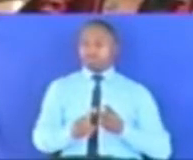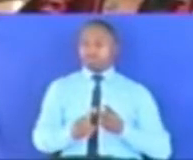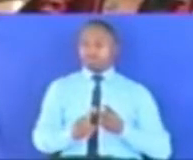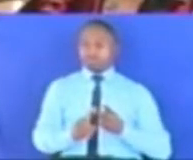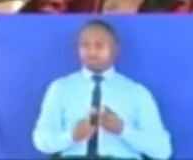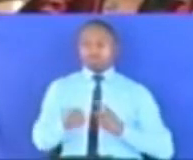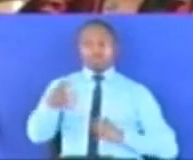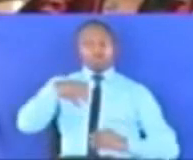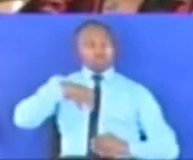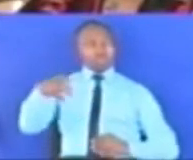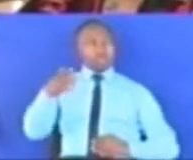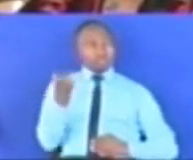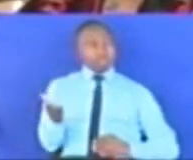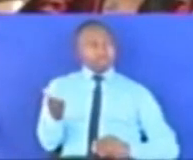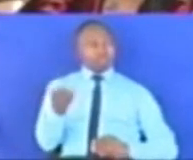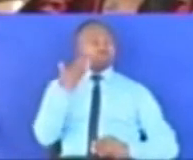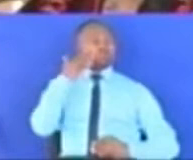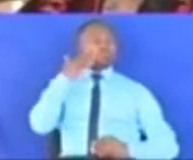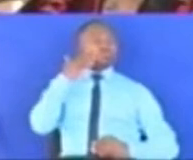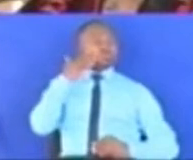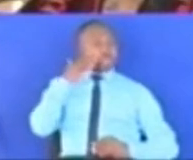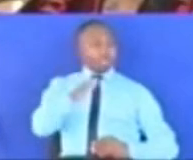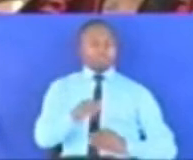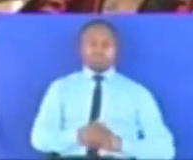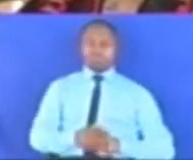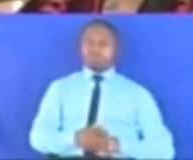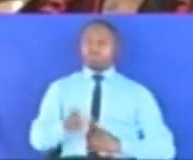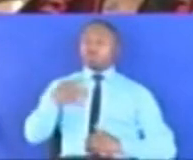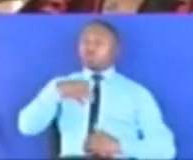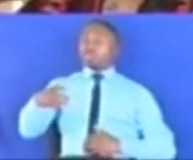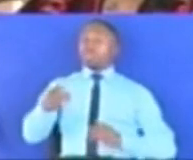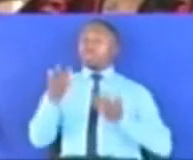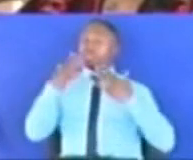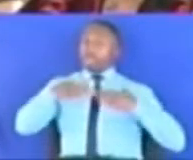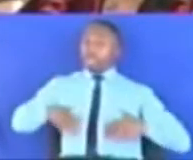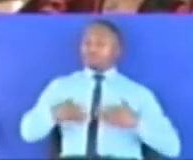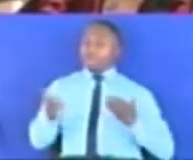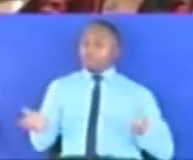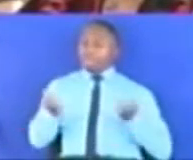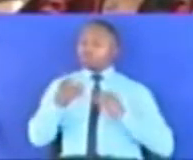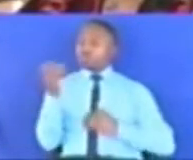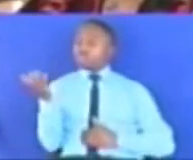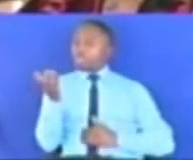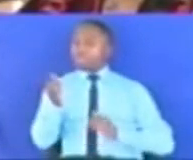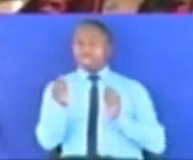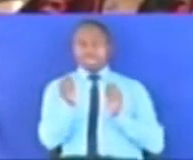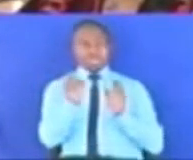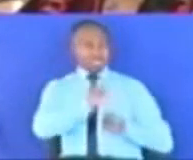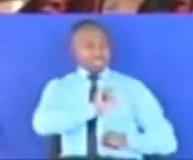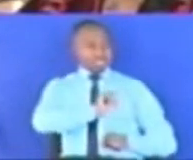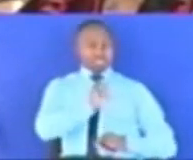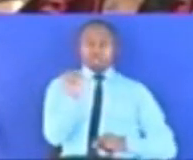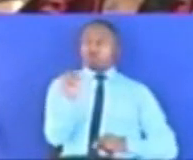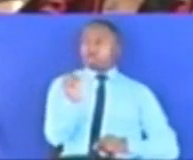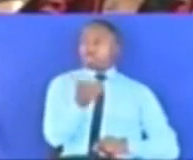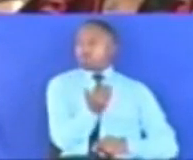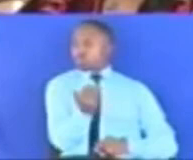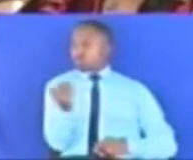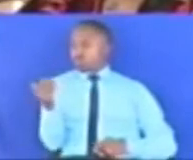kwenye wizara hii muhimu sana, Wizara ya Afya, Maendeleo ya Jamii, Jinsia, Wazee na Watoto.